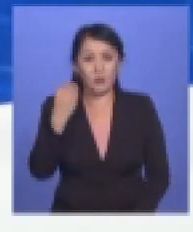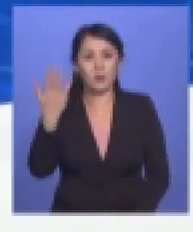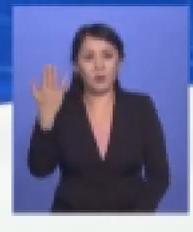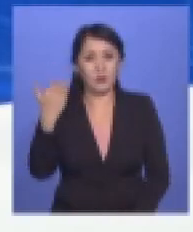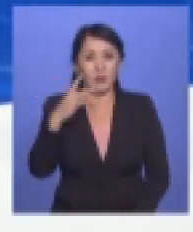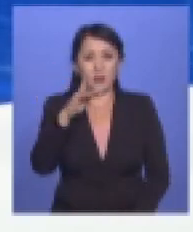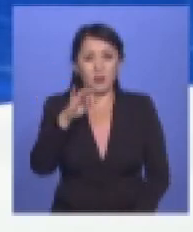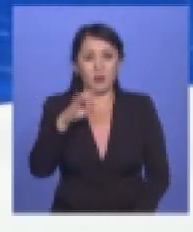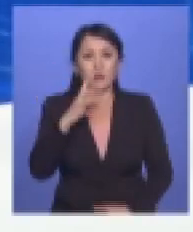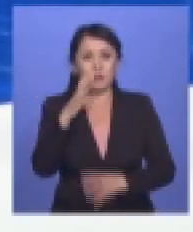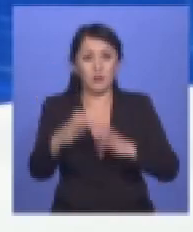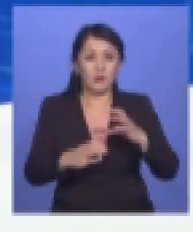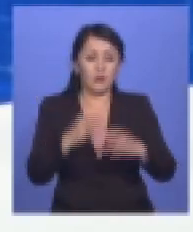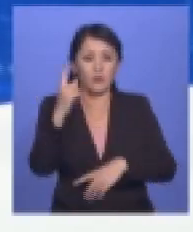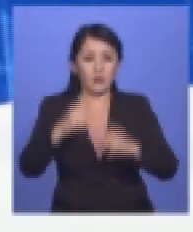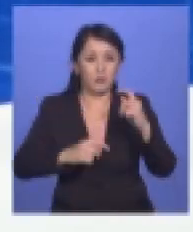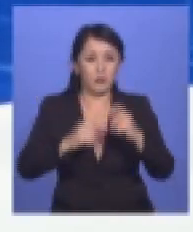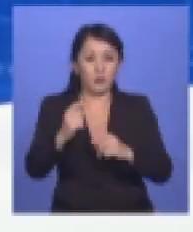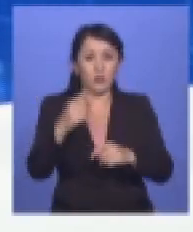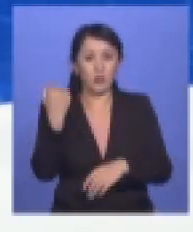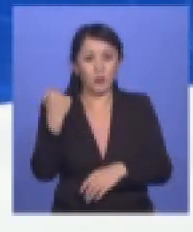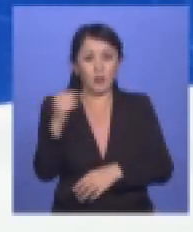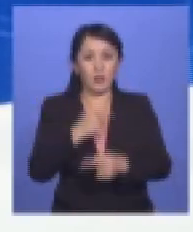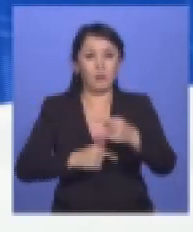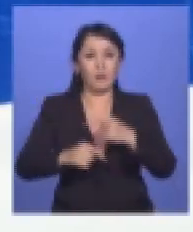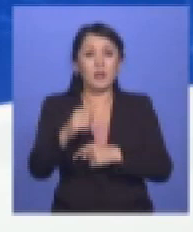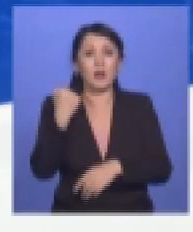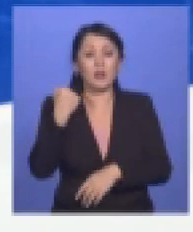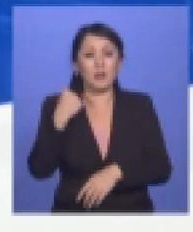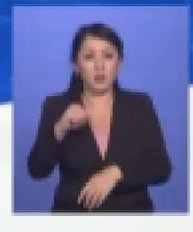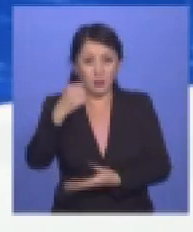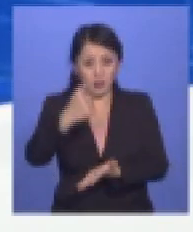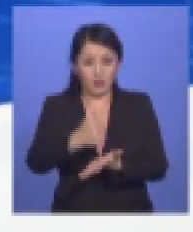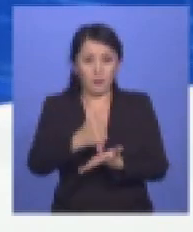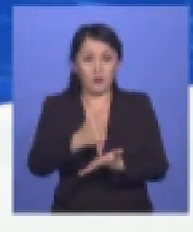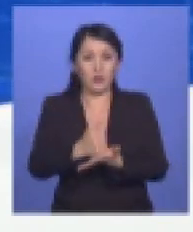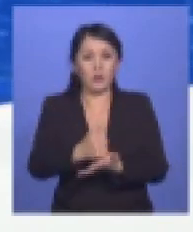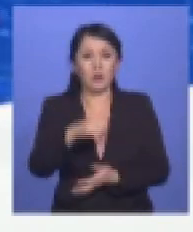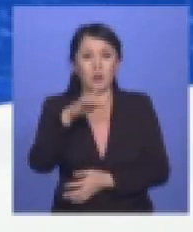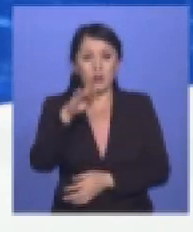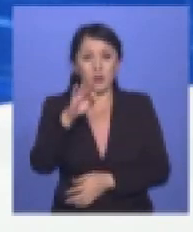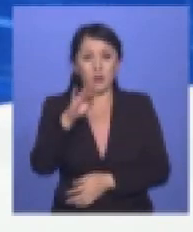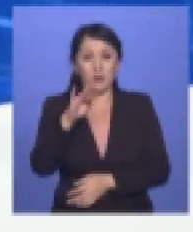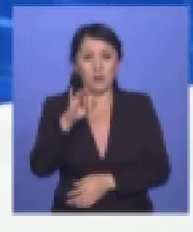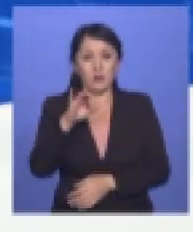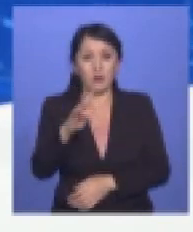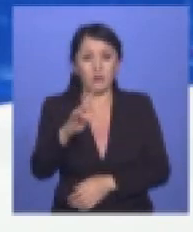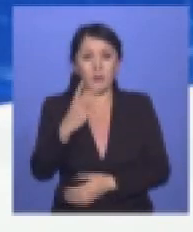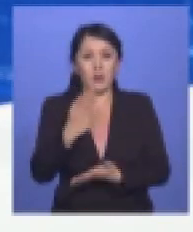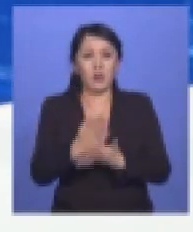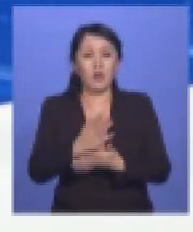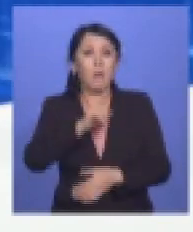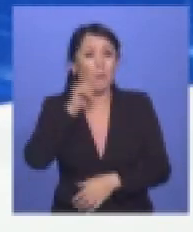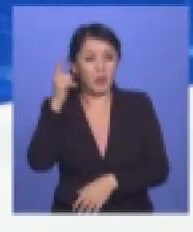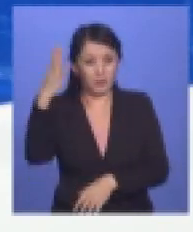Алматыда өткен Рауан халықаралық фестивалінен жерлестеріміз жүлделі оралды. Жеңімпаздар қатарында гран-при егер атанған Ева Джантлеева да